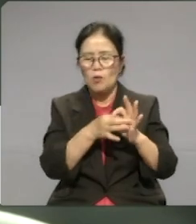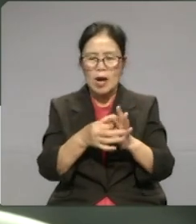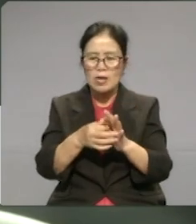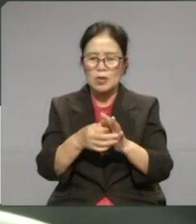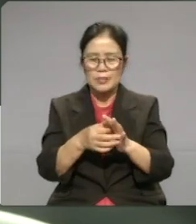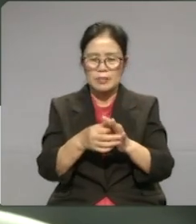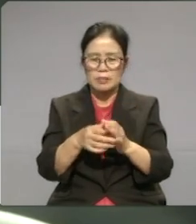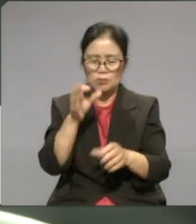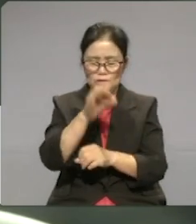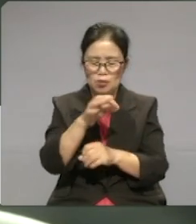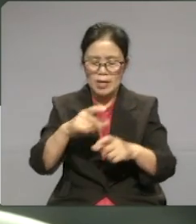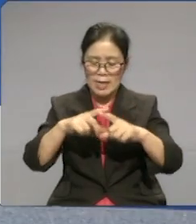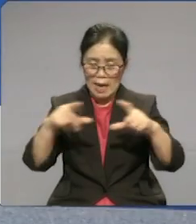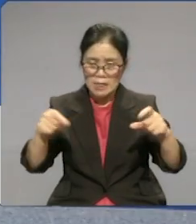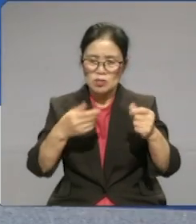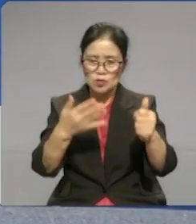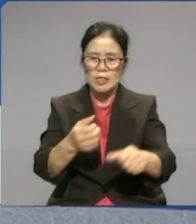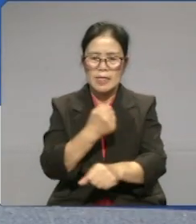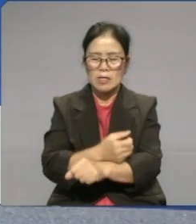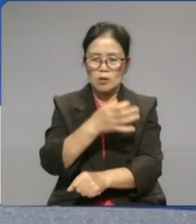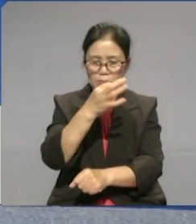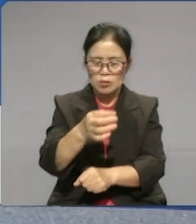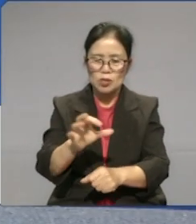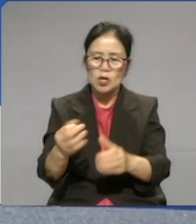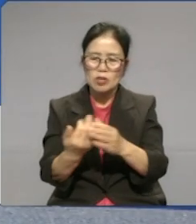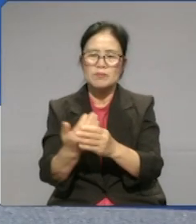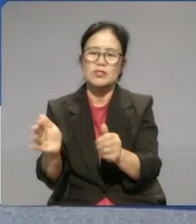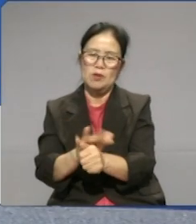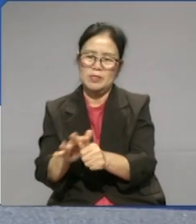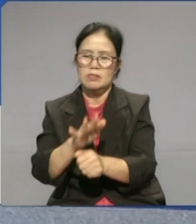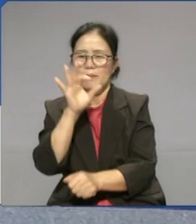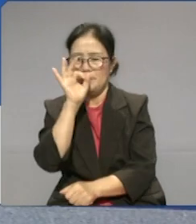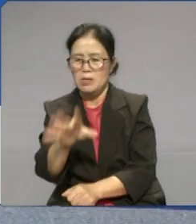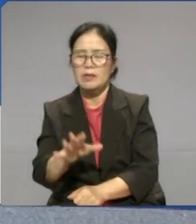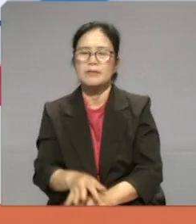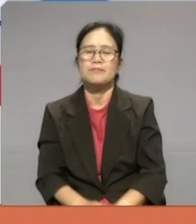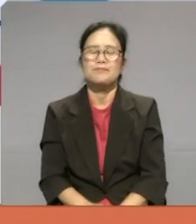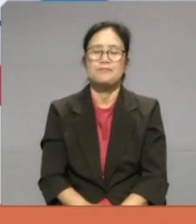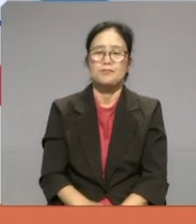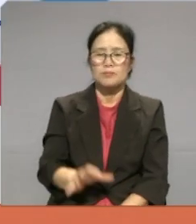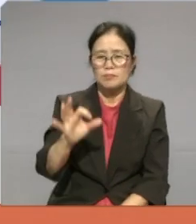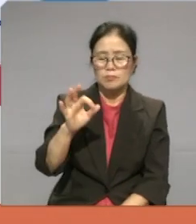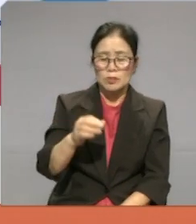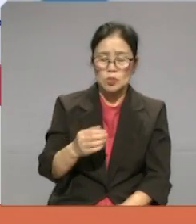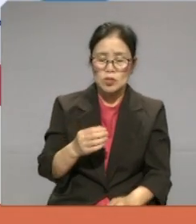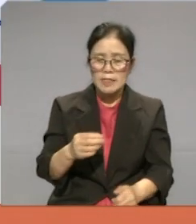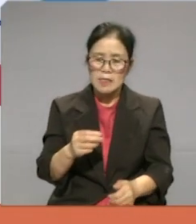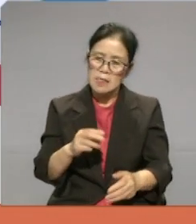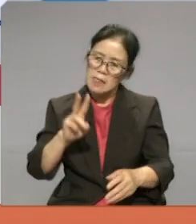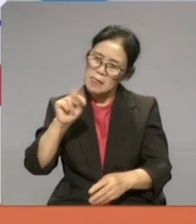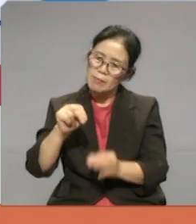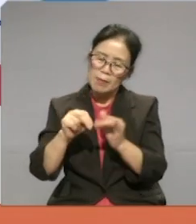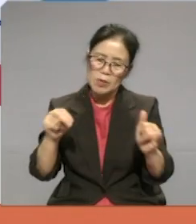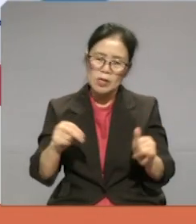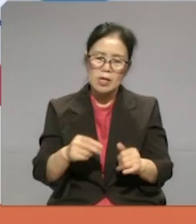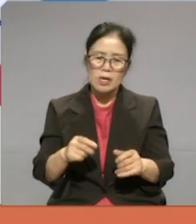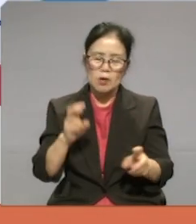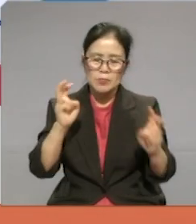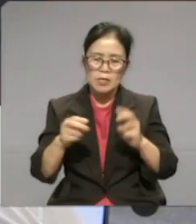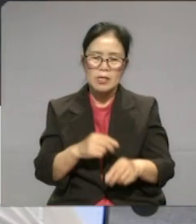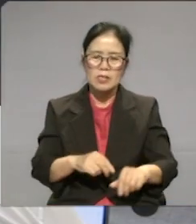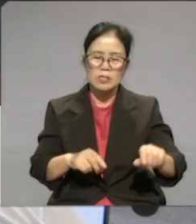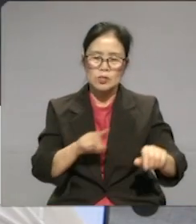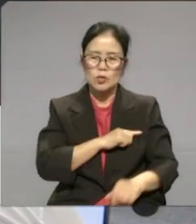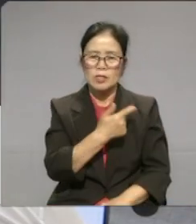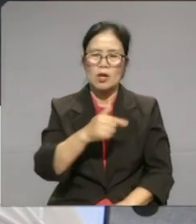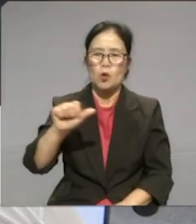구매할 수 있고 인건비 지급이나 현금 서비스는 불가능합니다. 도내 소상공인 2만여 명에게 업체당 최대 500만